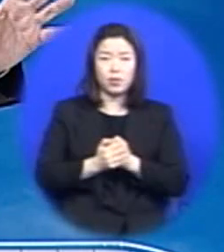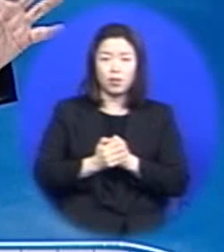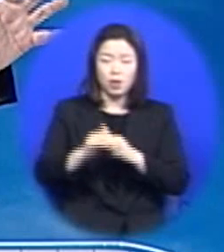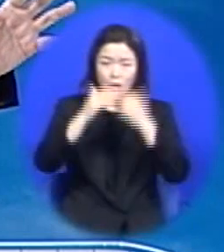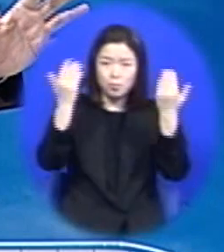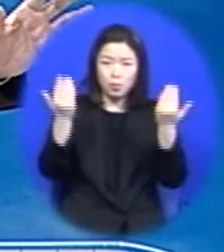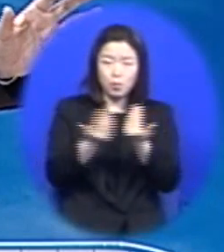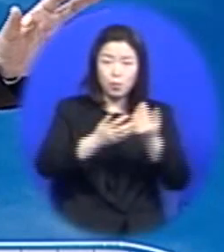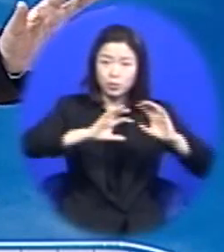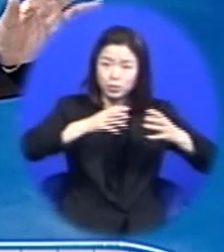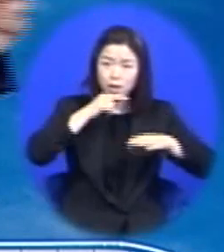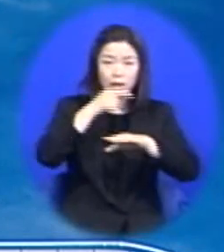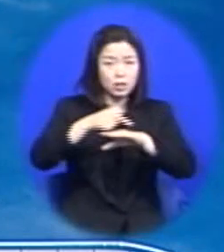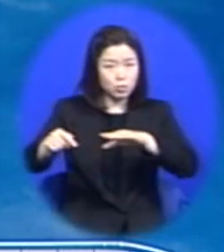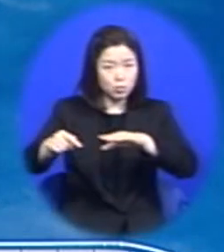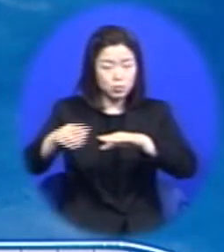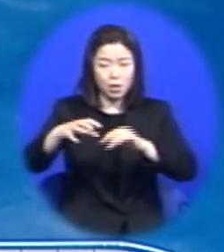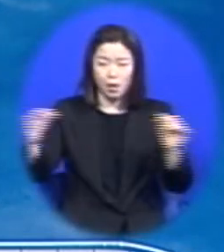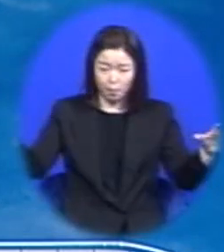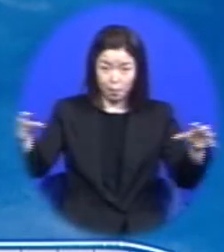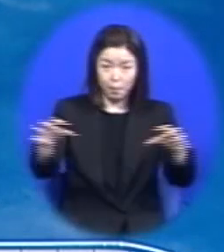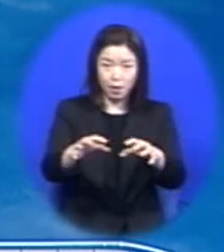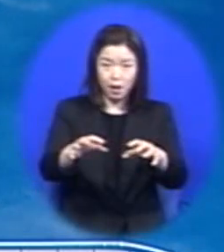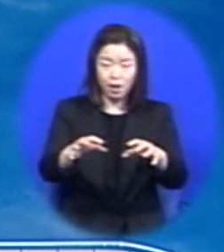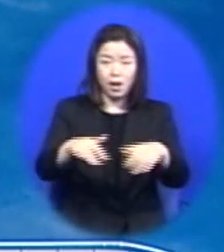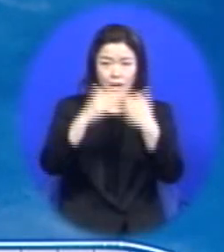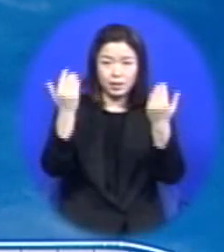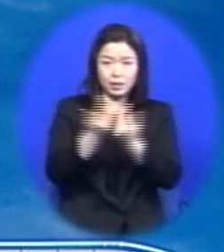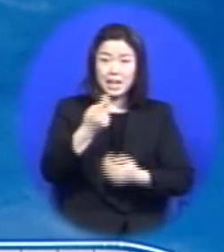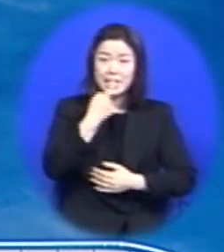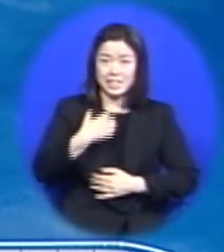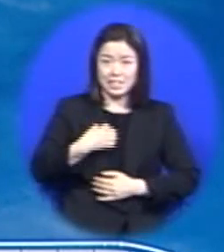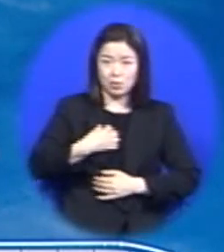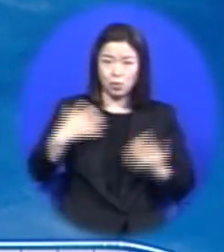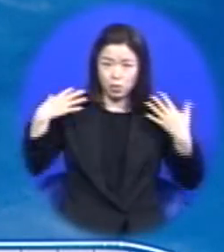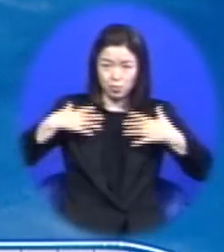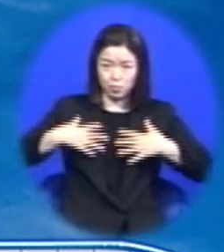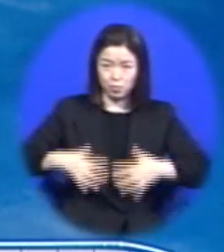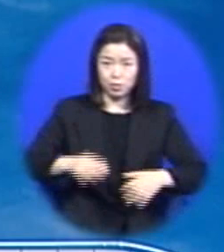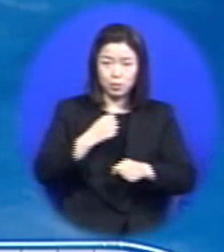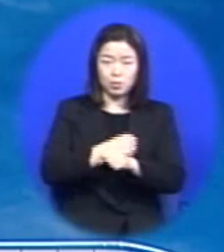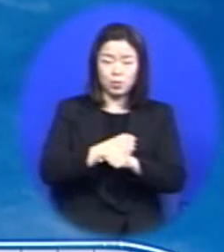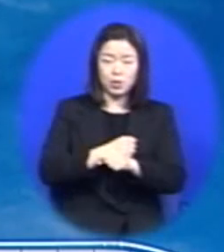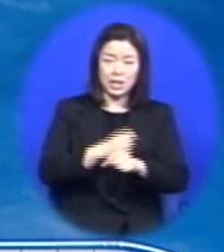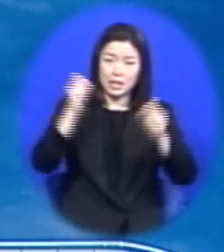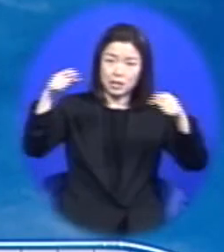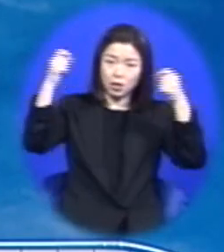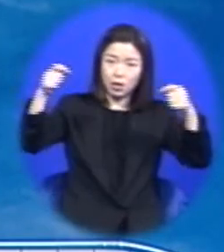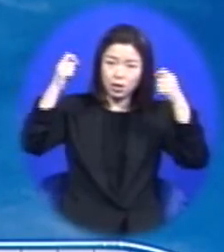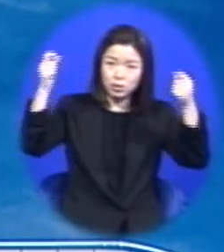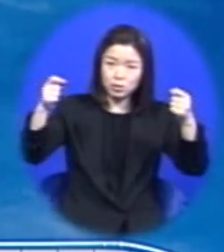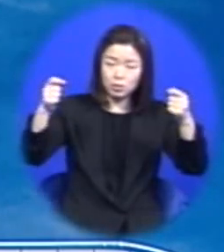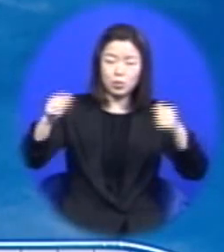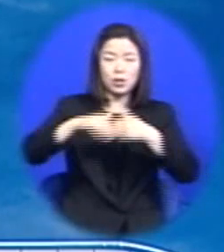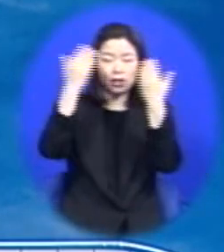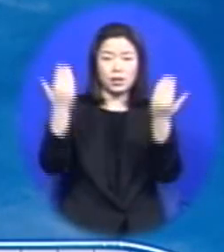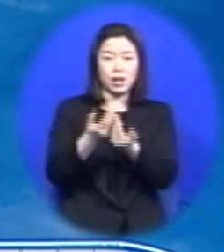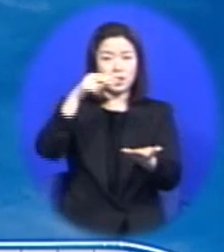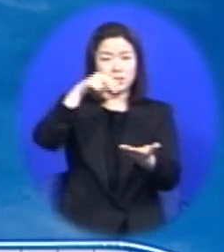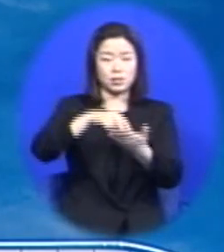모든 나라와 족속에서 사람들이 모여서 다 흰옷을 갈아입고 종려나무 가지를 흔들고 다 서서